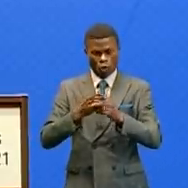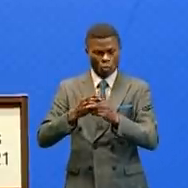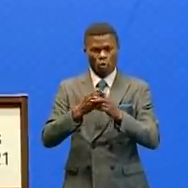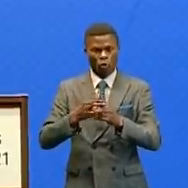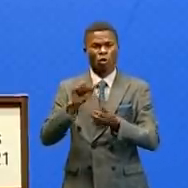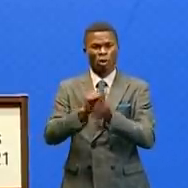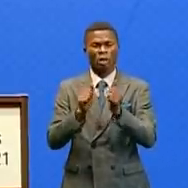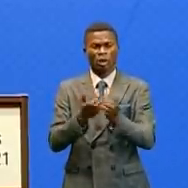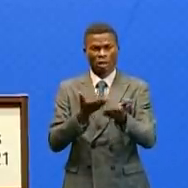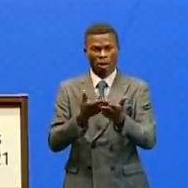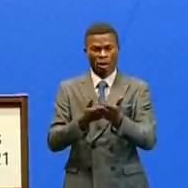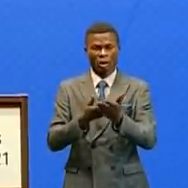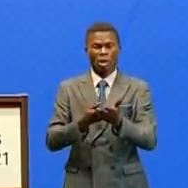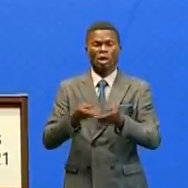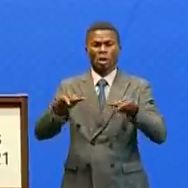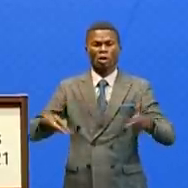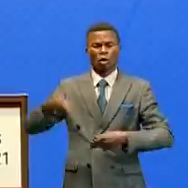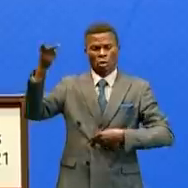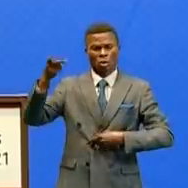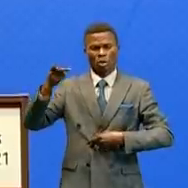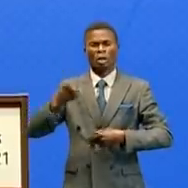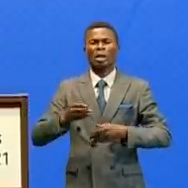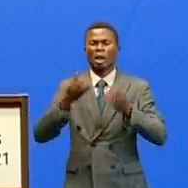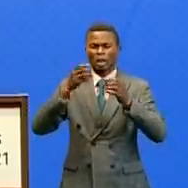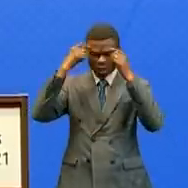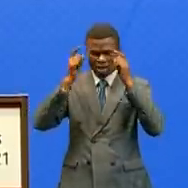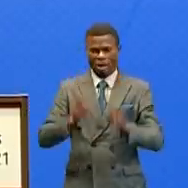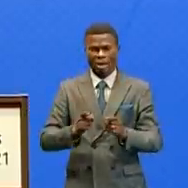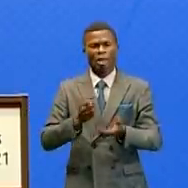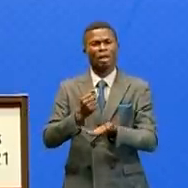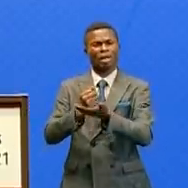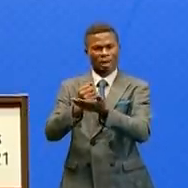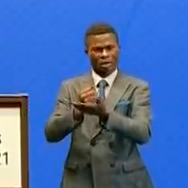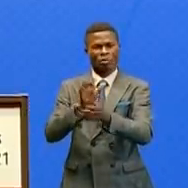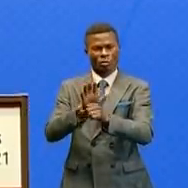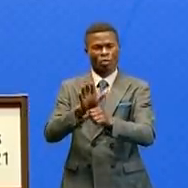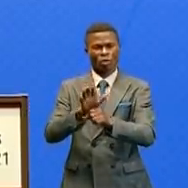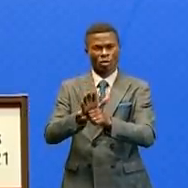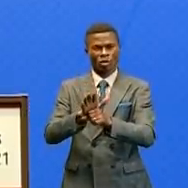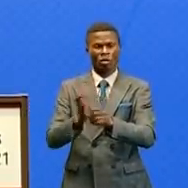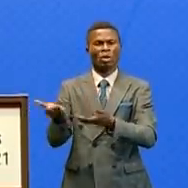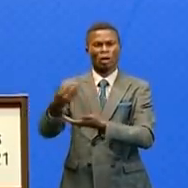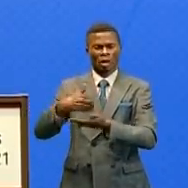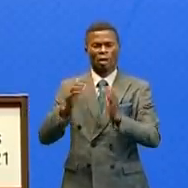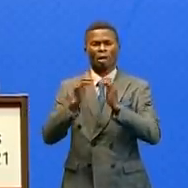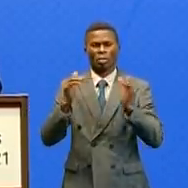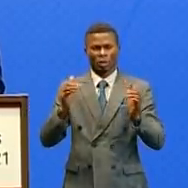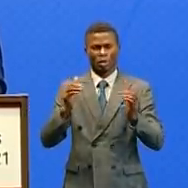la situation dans les hauts plateaux et envisage de nouvelles mesures qui permettront le retour de la